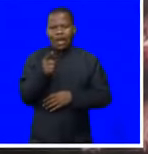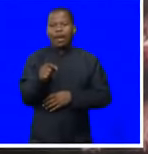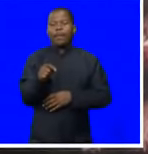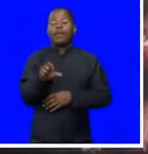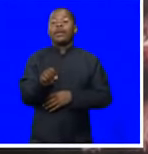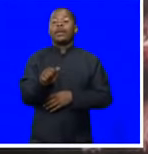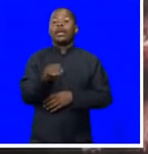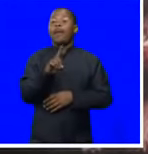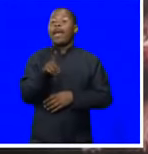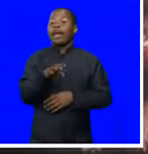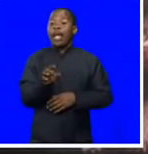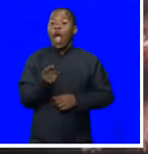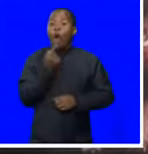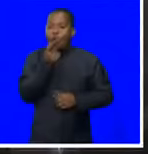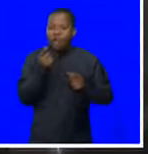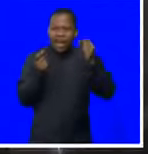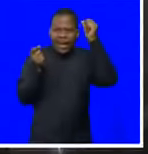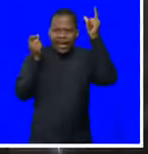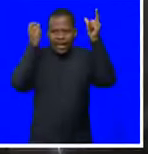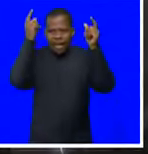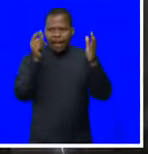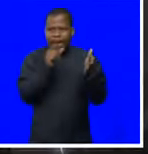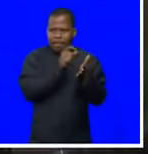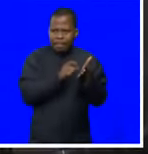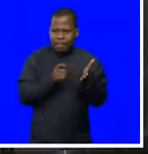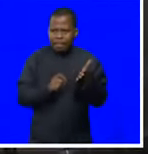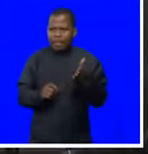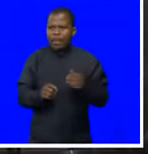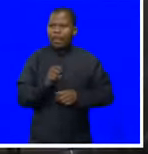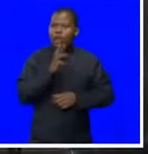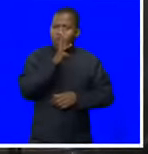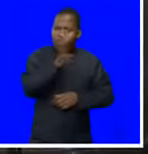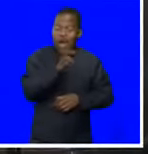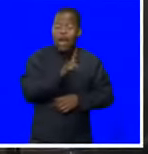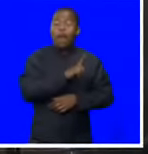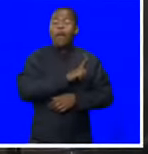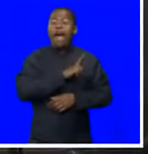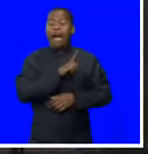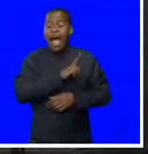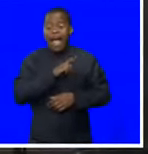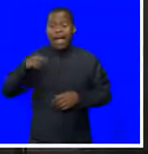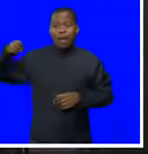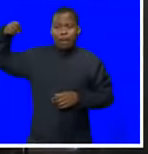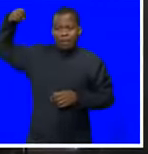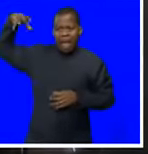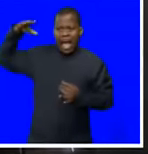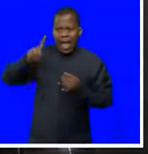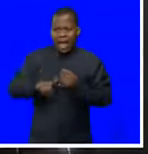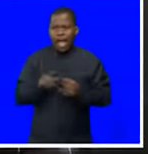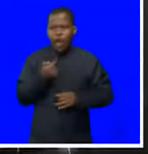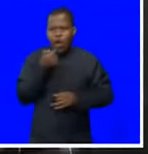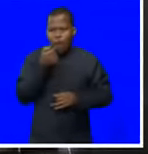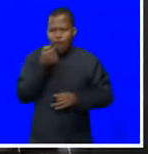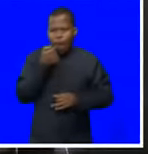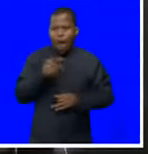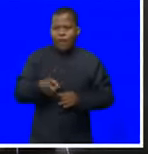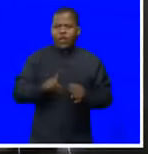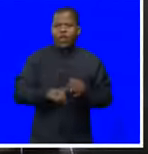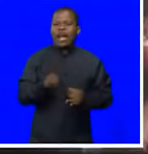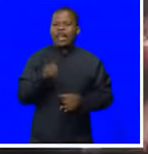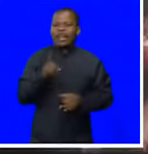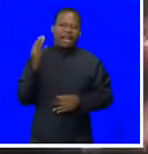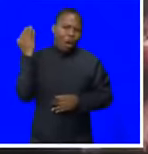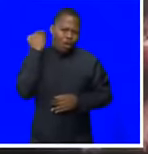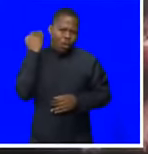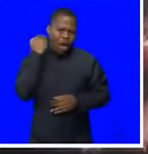tsabetsi usibathe ukubuyisa imivo etinhlanga ukuthi tsinzekako njengalokhu kusobala ukuthi gesi namafutha etimoto lokuyachubeka